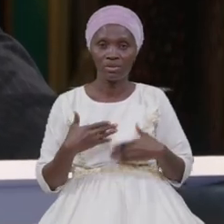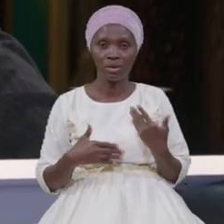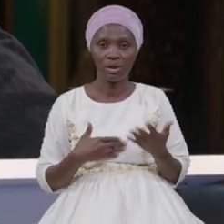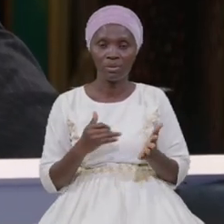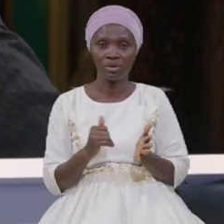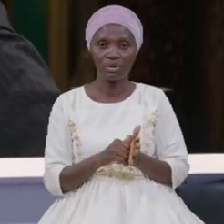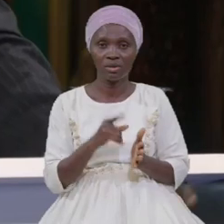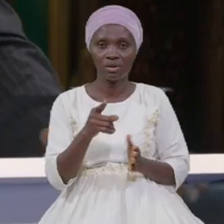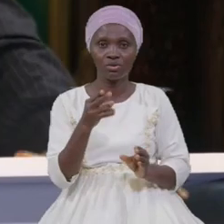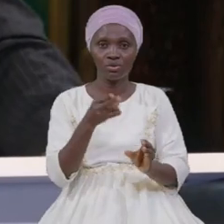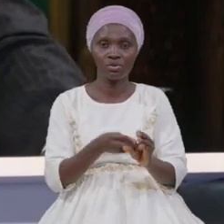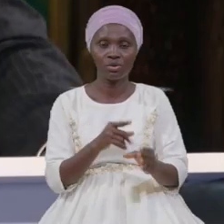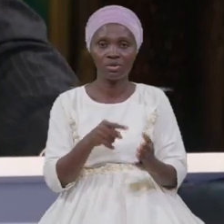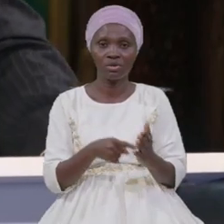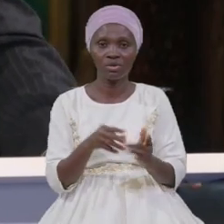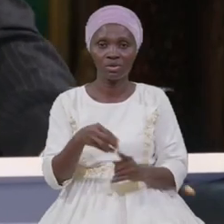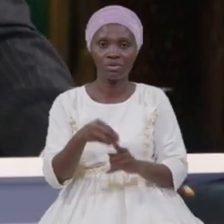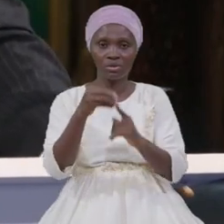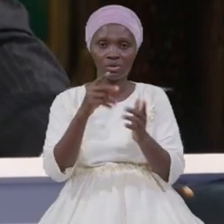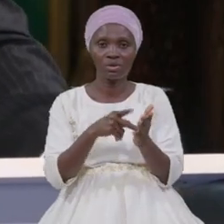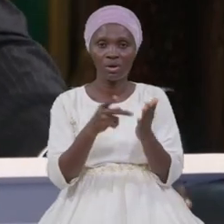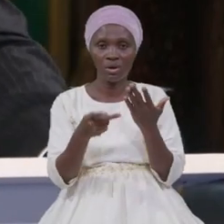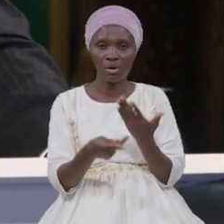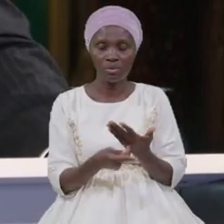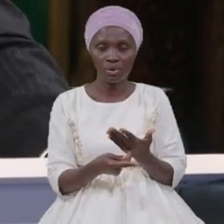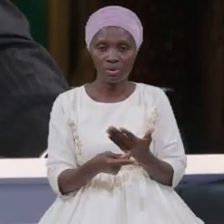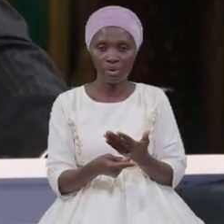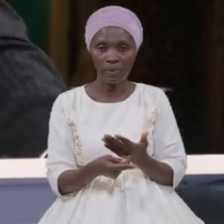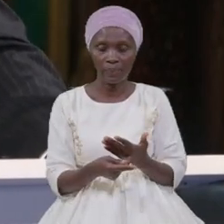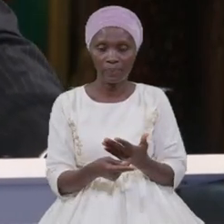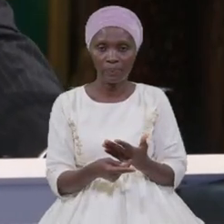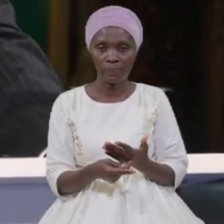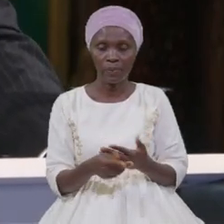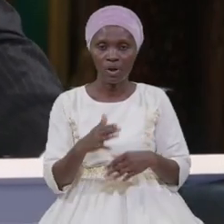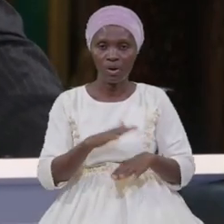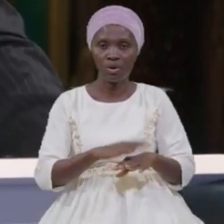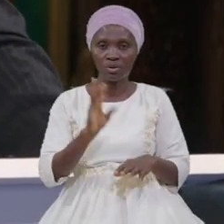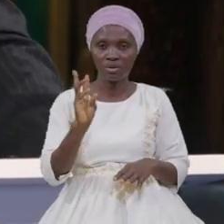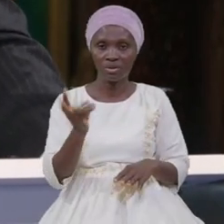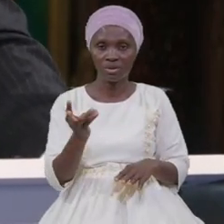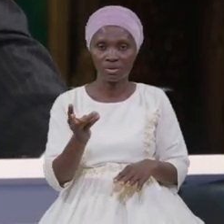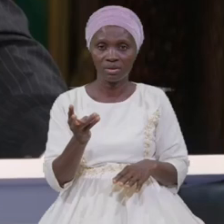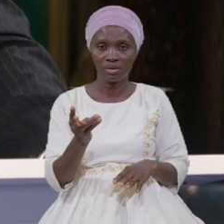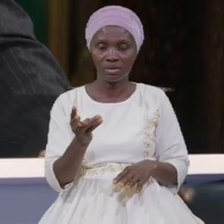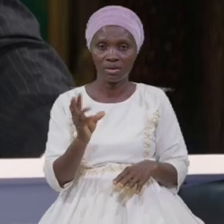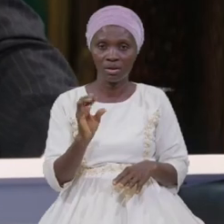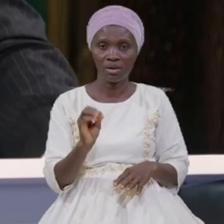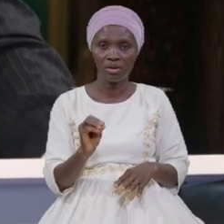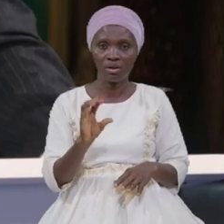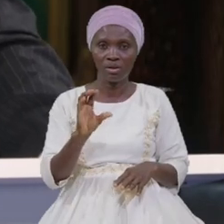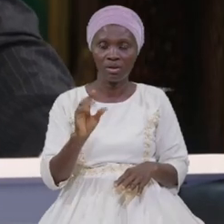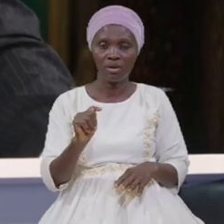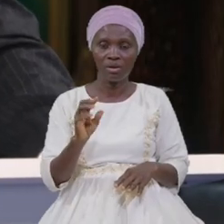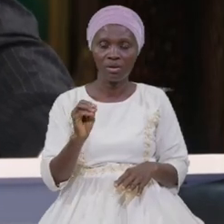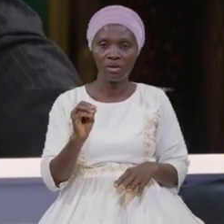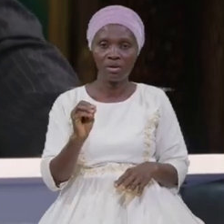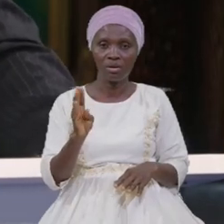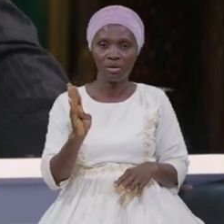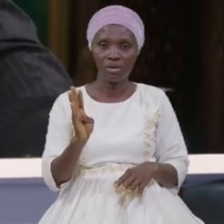spécial. Partout donc dans nos nations, nous pourrons facilement participer à ce